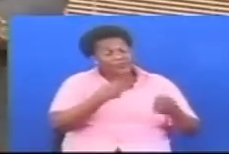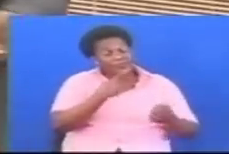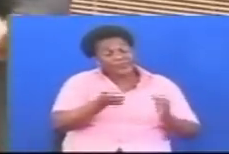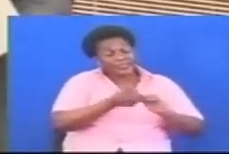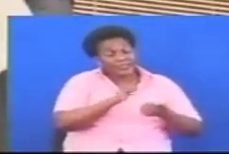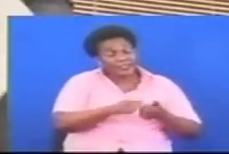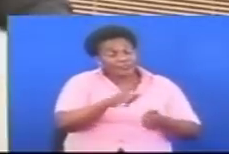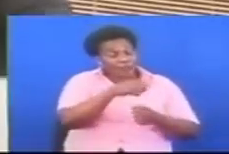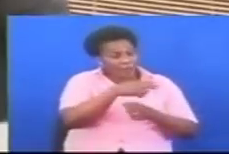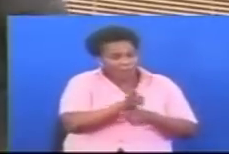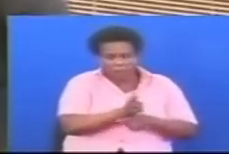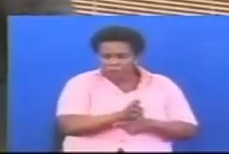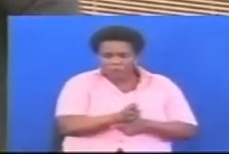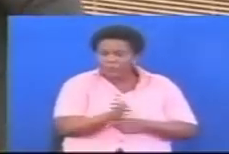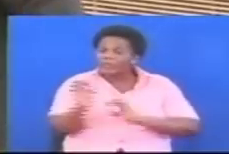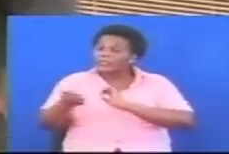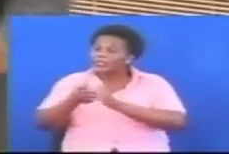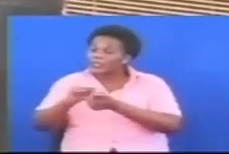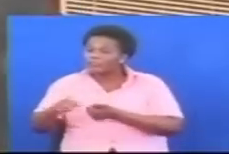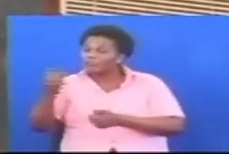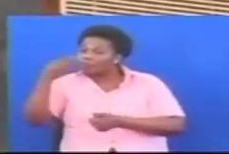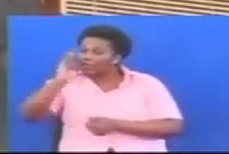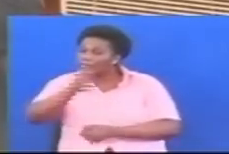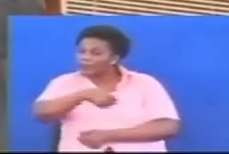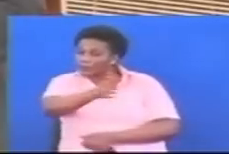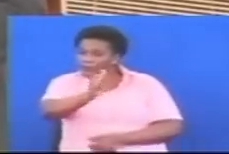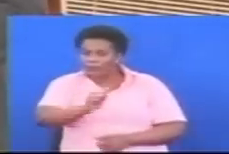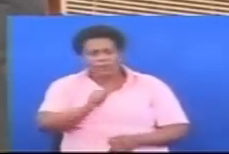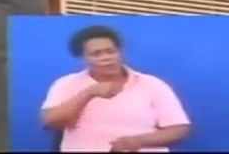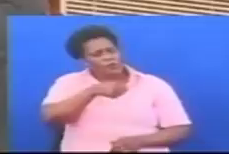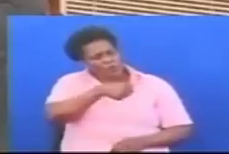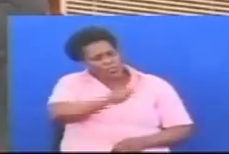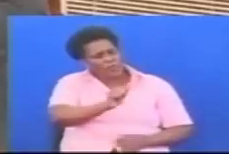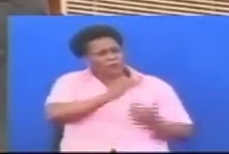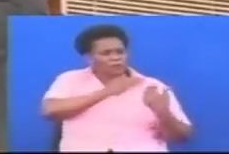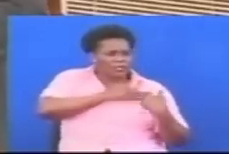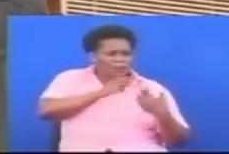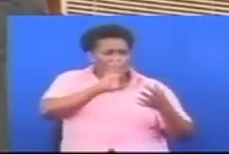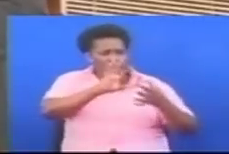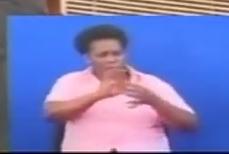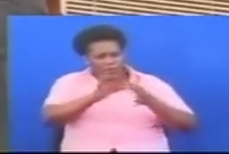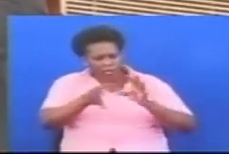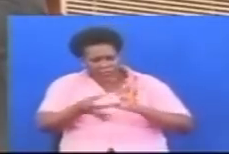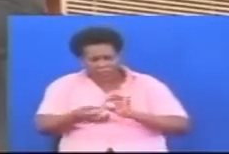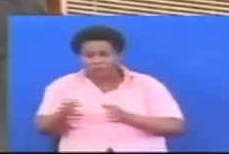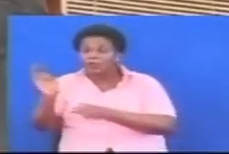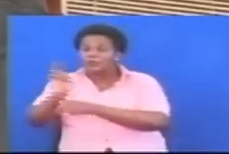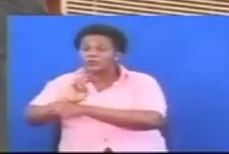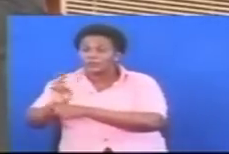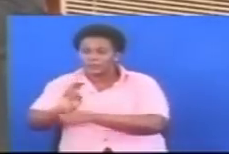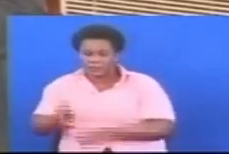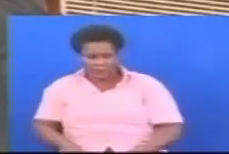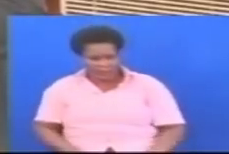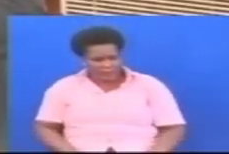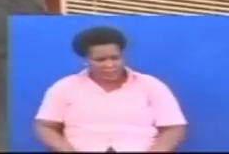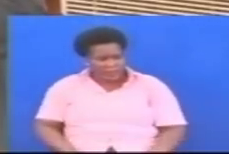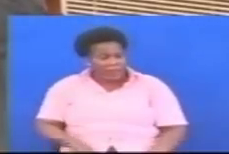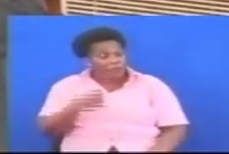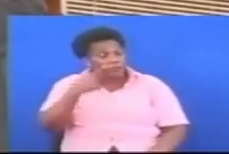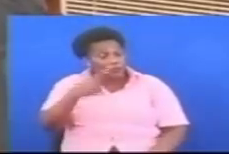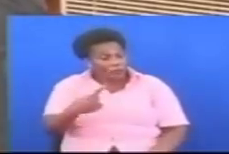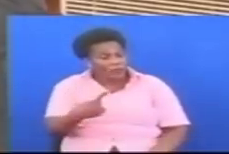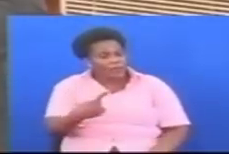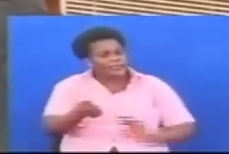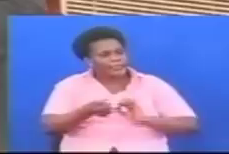ndio waratibu na wasimamizi wa walipaji. Hapa lipo tatizo la msingi la kutokuwa na vipaumbele vinavyogusa moja kwa moja maisha